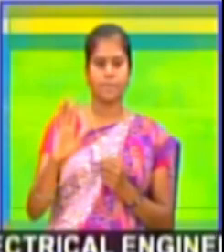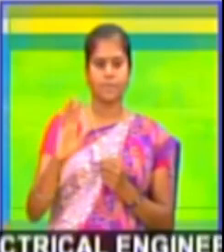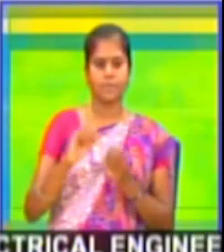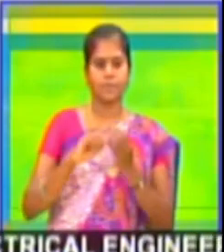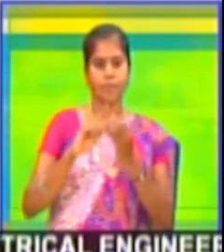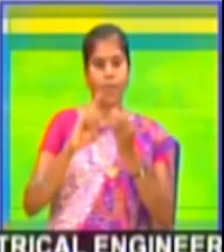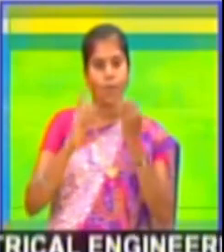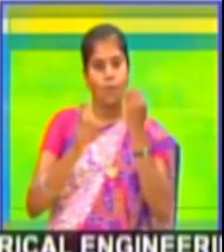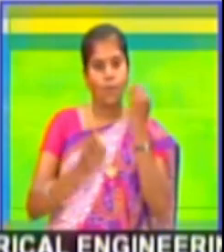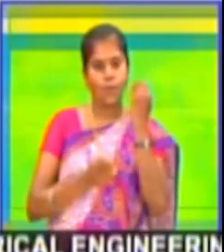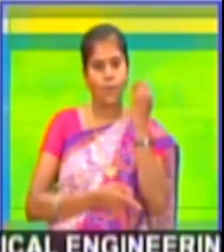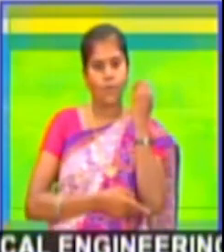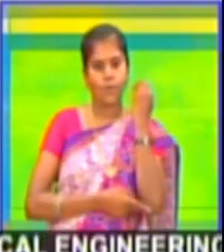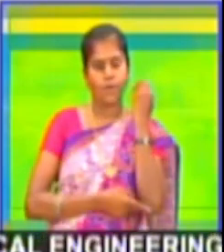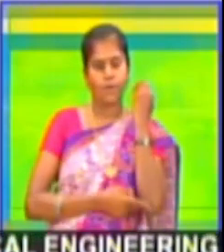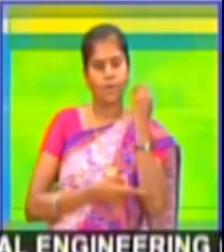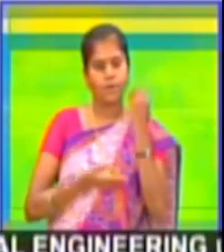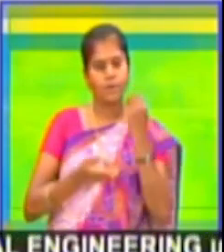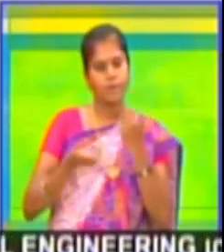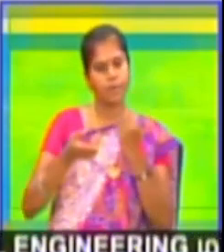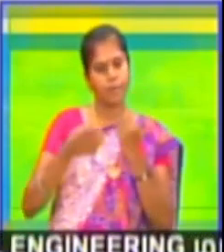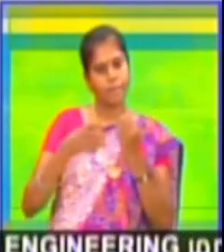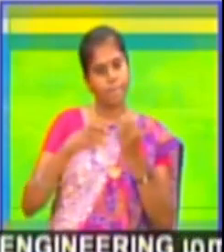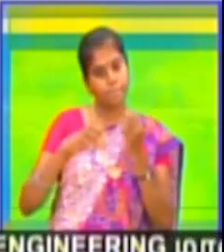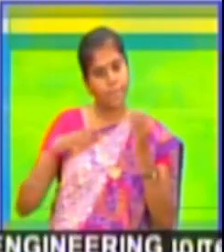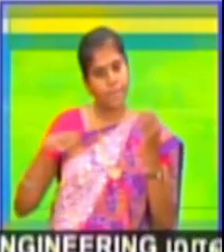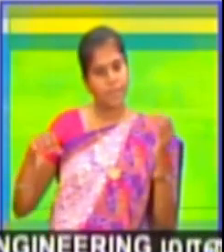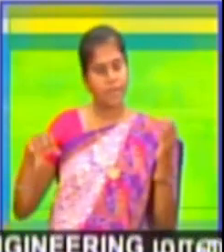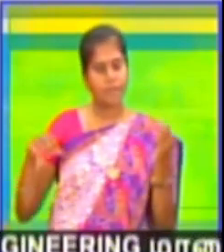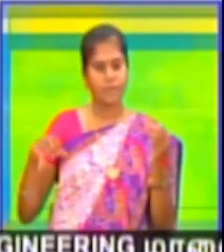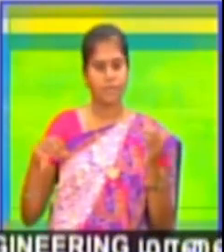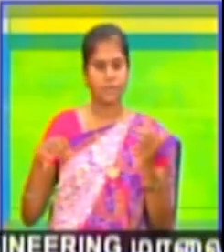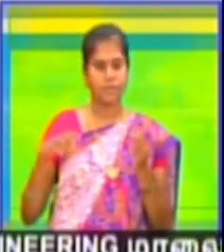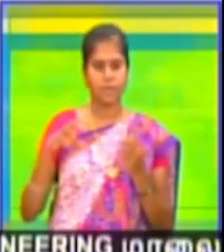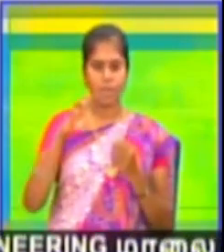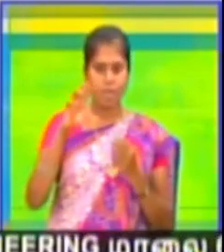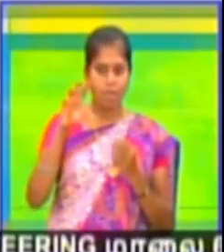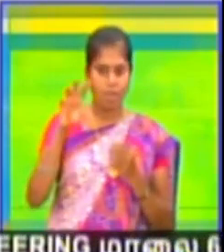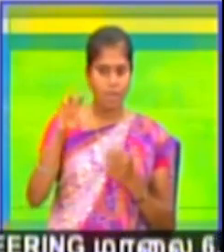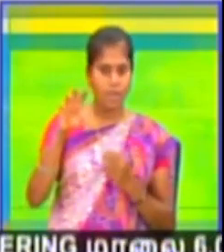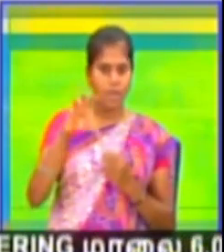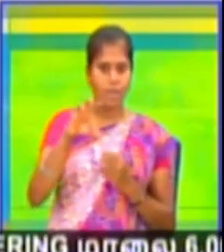15ஆம் நூற்றாண்டினுடைய பிற்காலத்தில் கண்டுபிடிச்சிருக்காங்க. வட